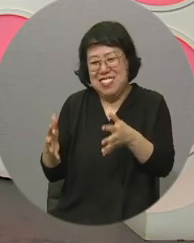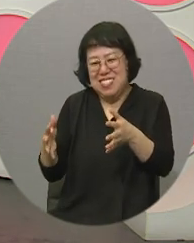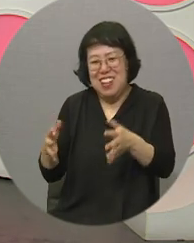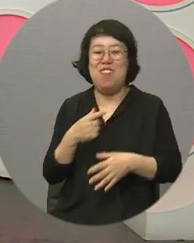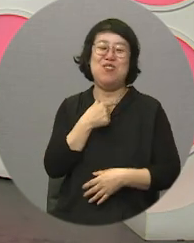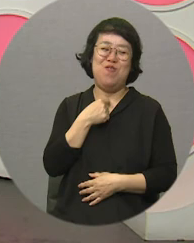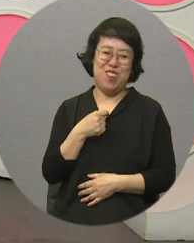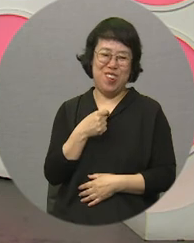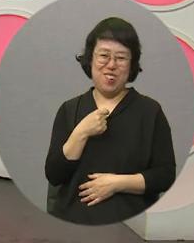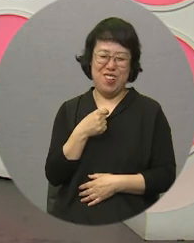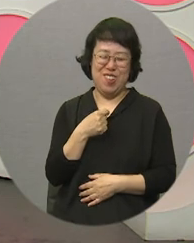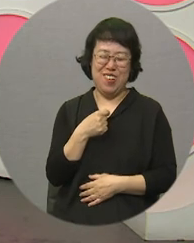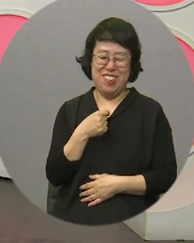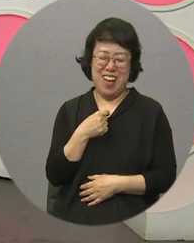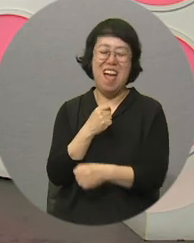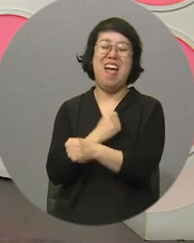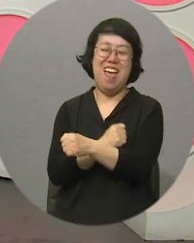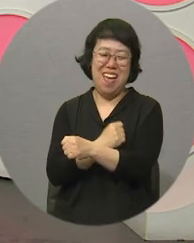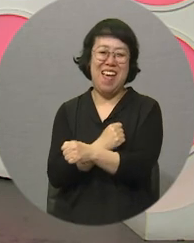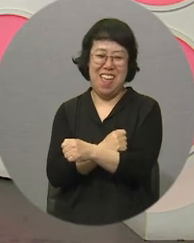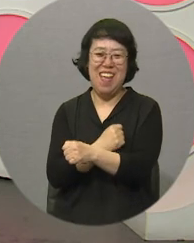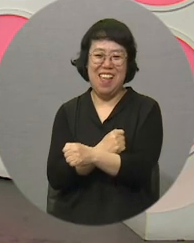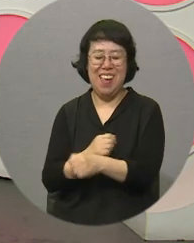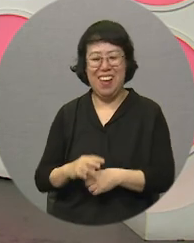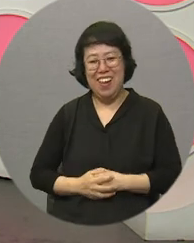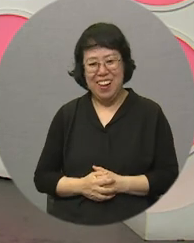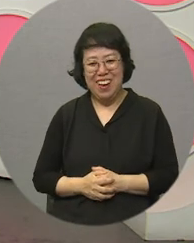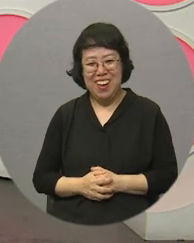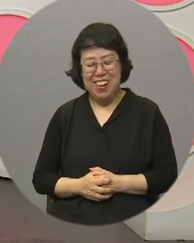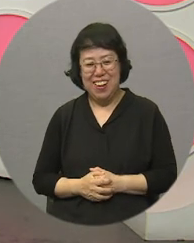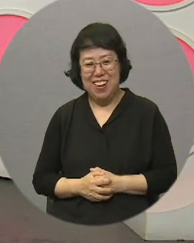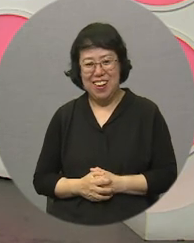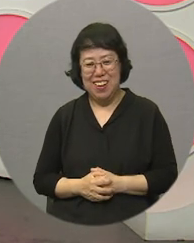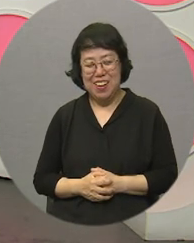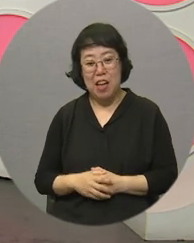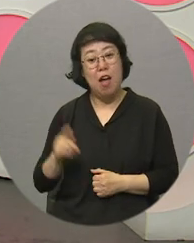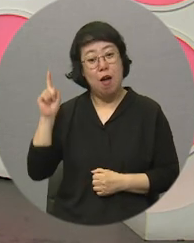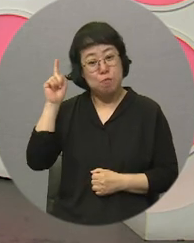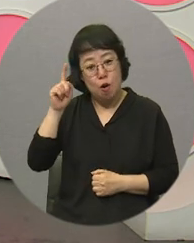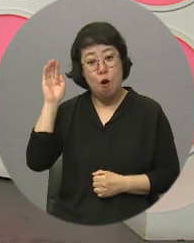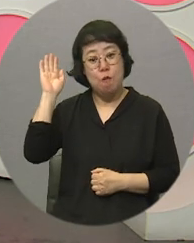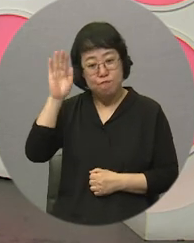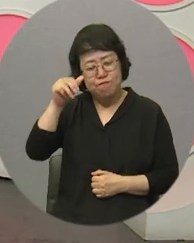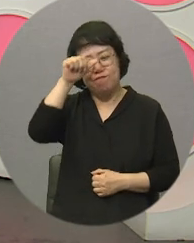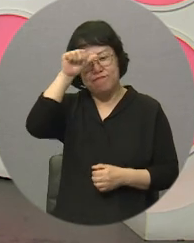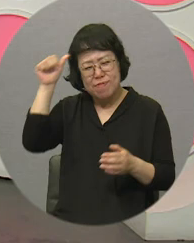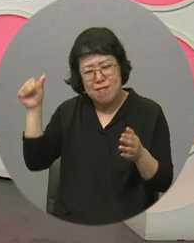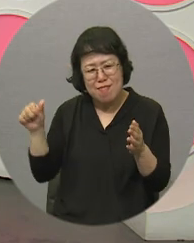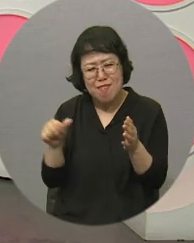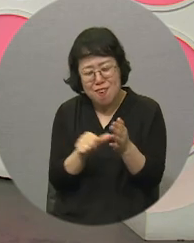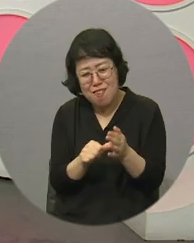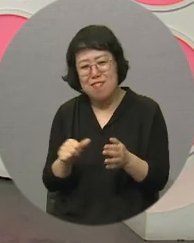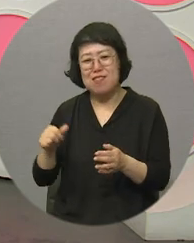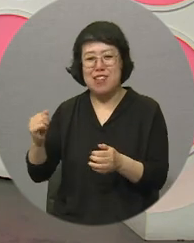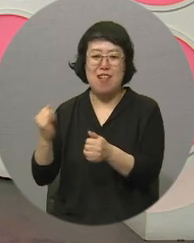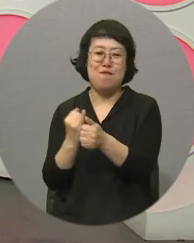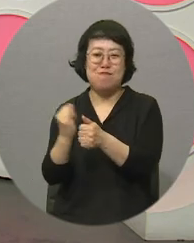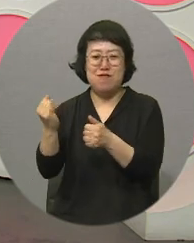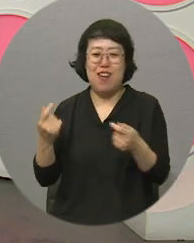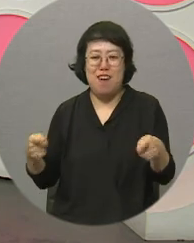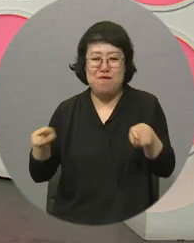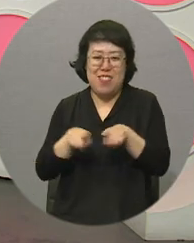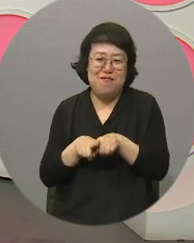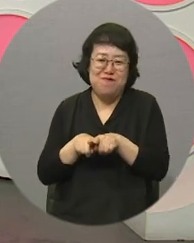제가 애교도 한번 떨어봐야겠다는 생각이 들었고요. 그렇게 앞으로도 평생 아내 옆에 꼭 있고 싶다는